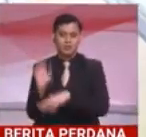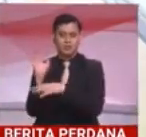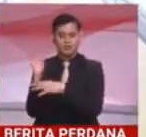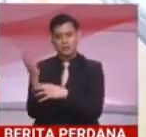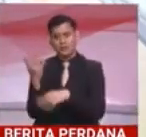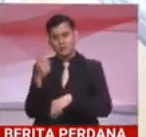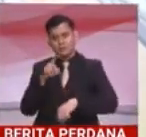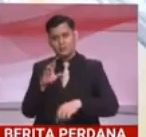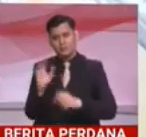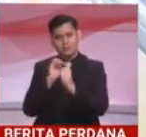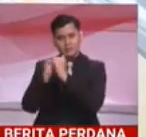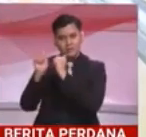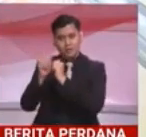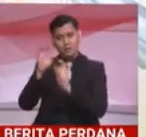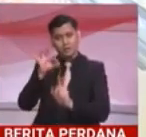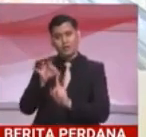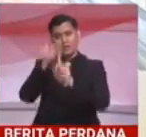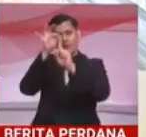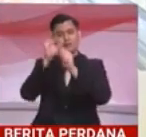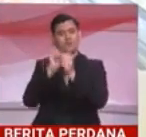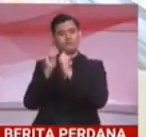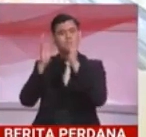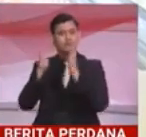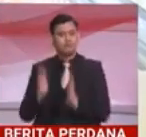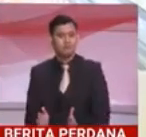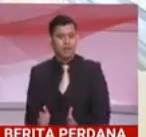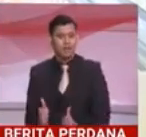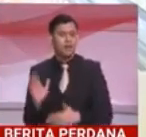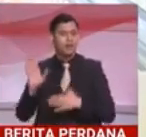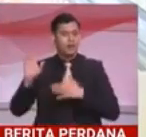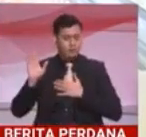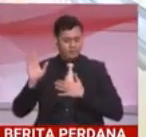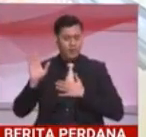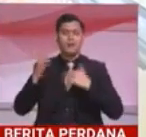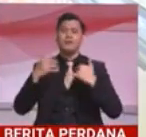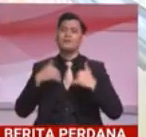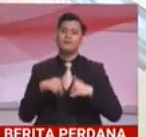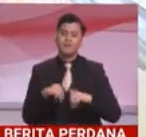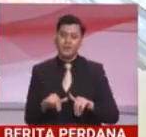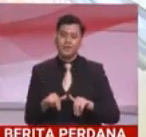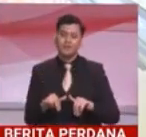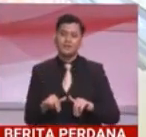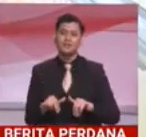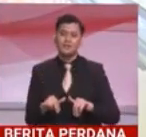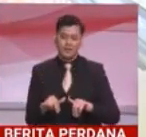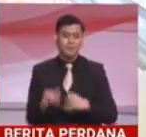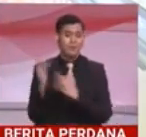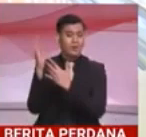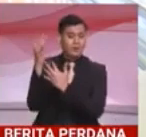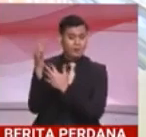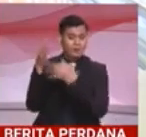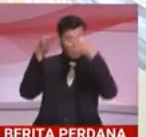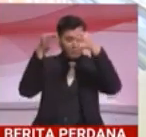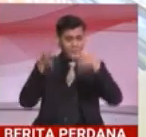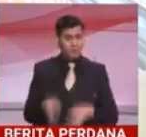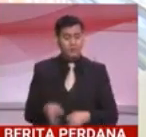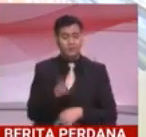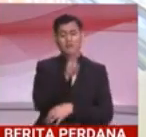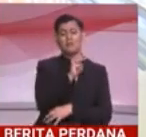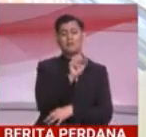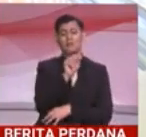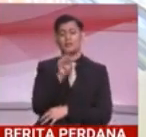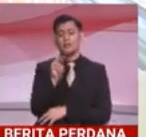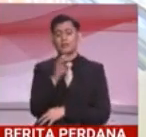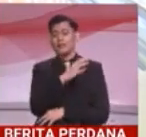sukan terutamanya golongan atlet. Bagaimanapun, beliau akui masih menunggu Majlis Sukan Negara MSN dan Kementerian Belia dan